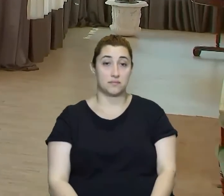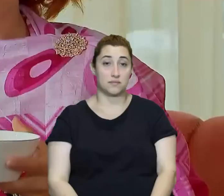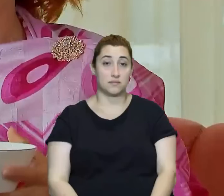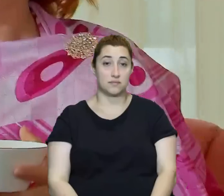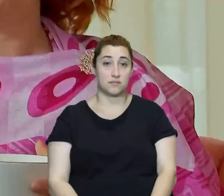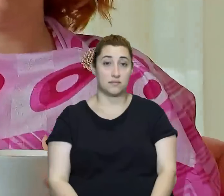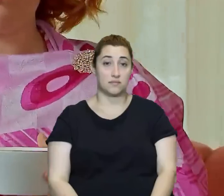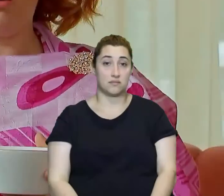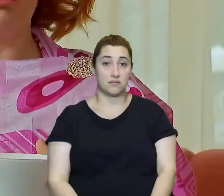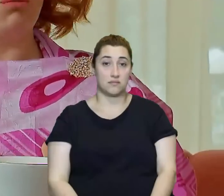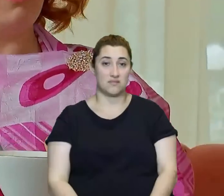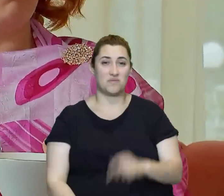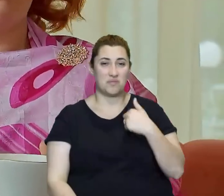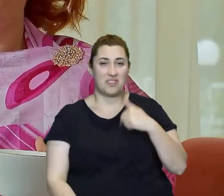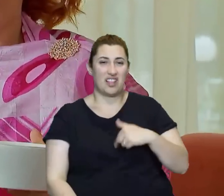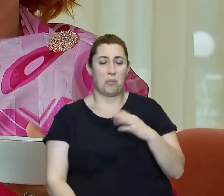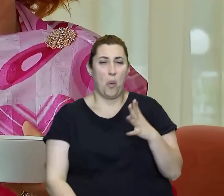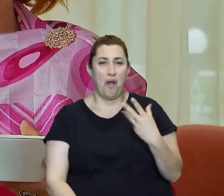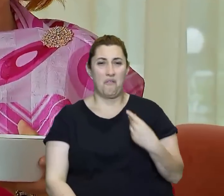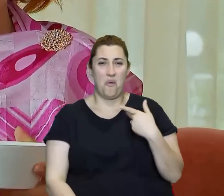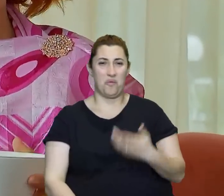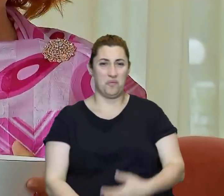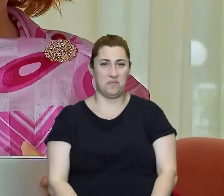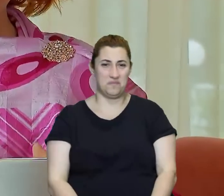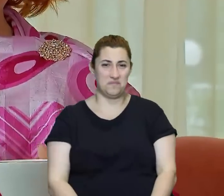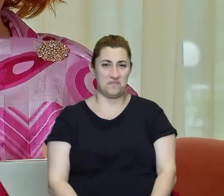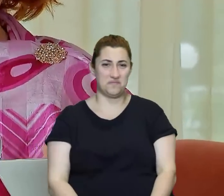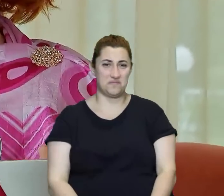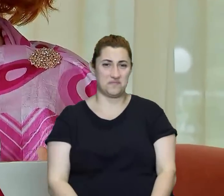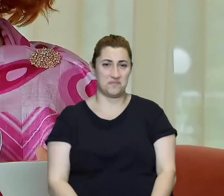Oturdu yoğurdunu kaşıklıyor. Ay, bu da midemi bir tuhaf yaptı yahu.